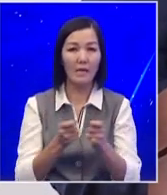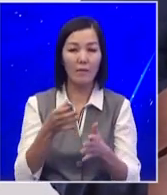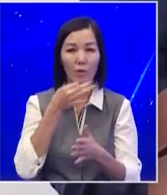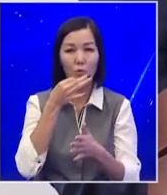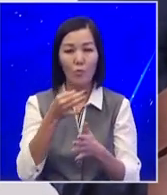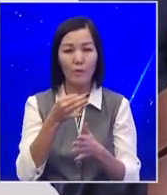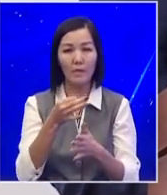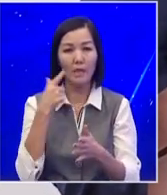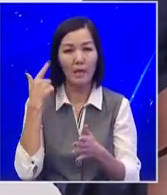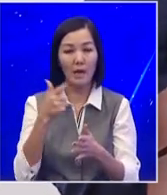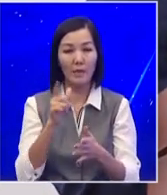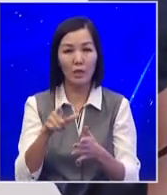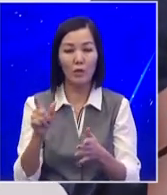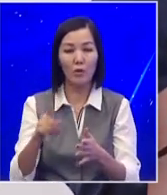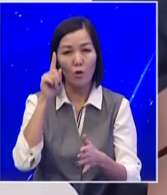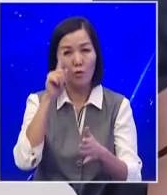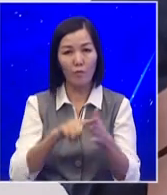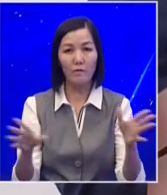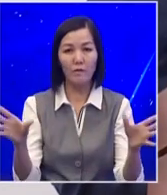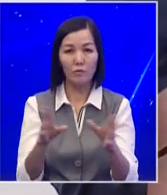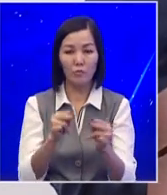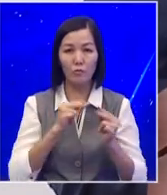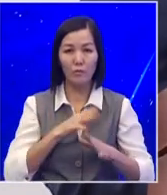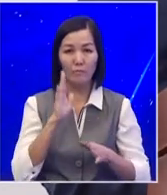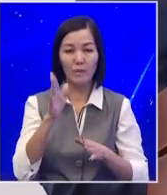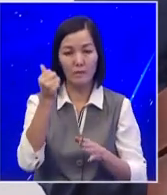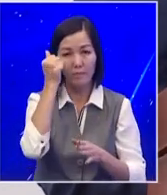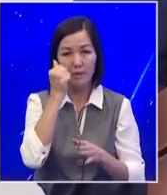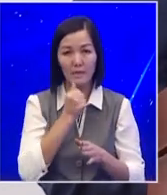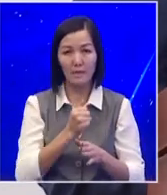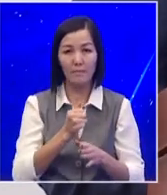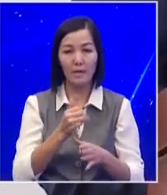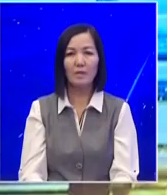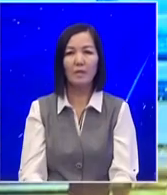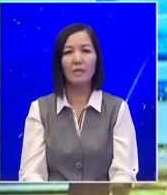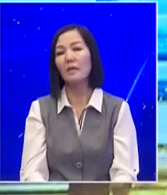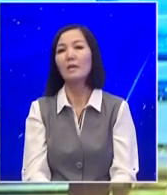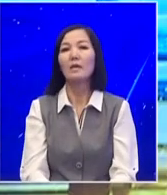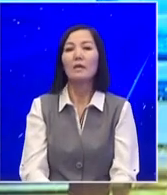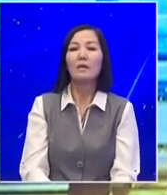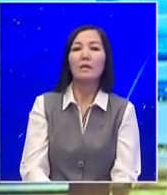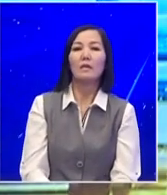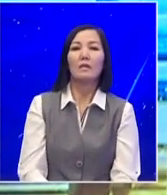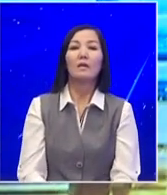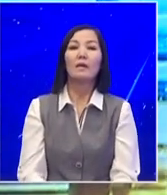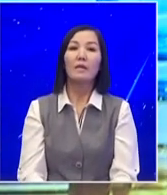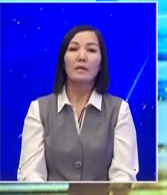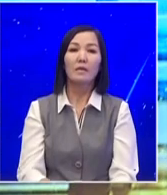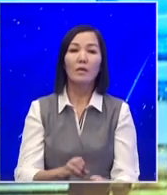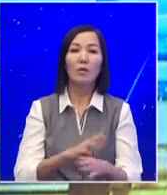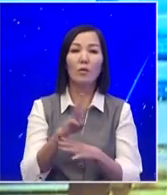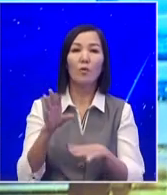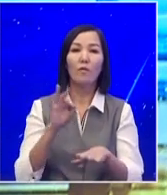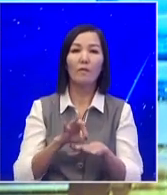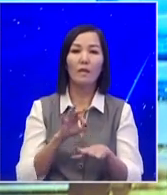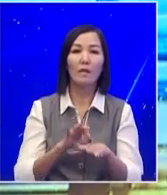опытные, грамотные люди. Уверен, что у нас все получится. Спасибо за оказанное доверие. Ковид не дремлет.